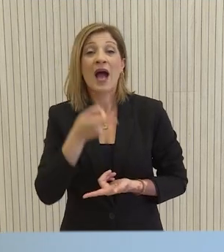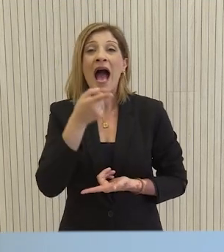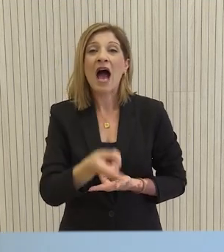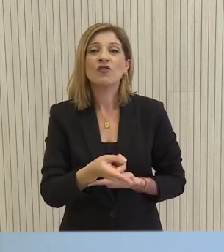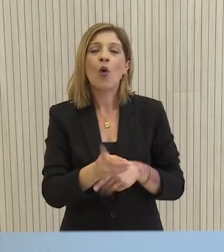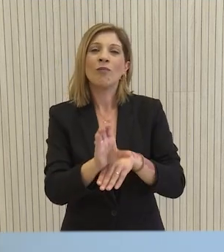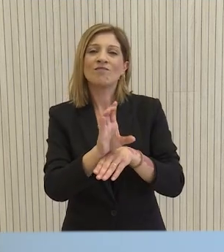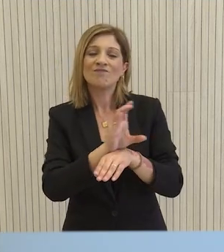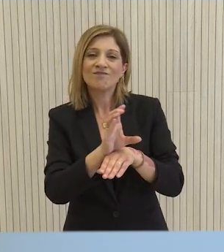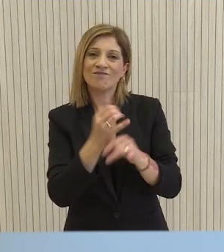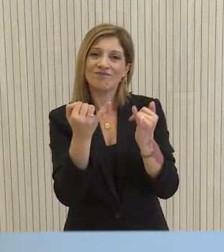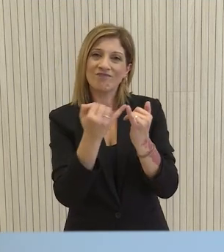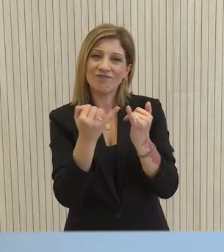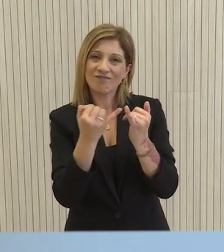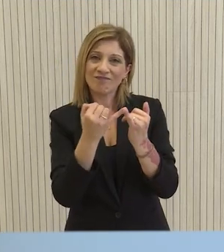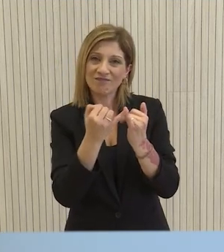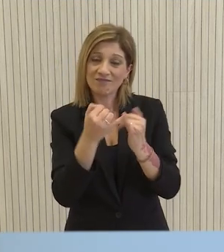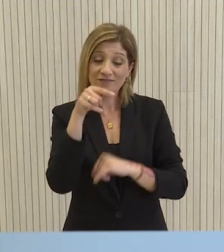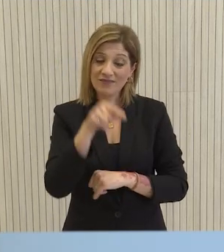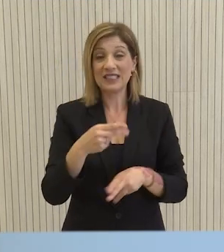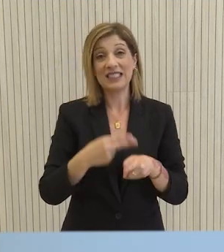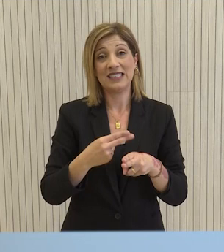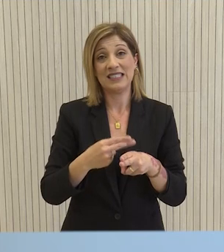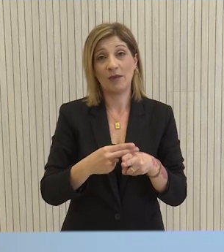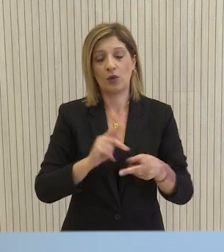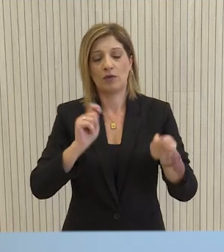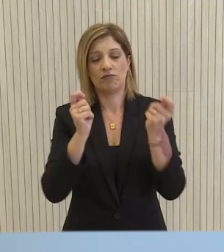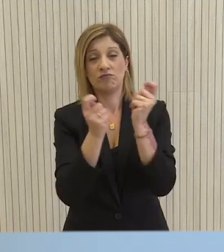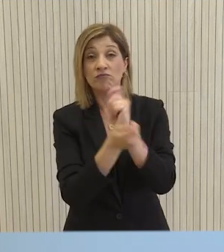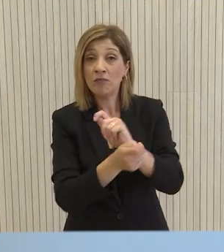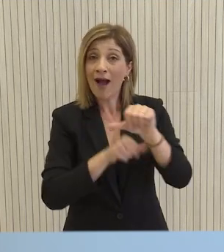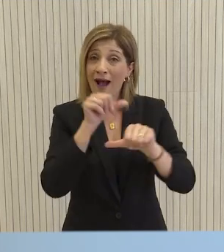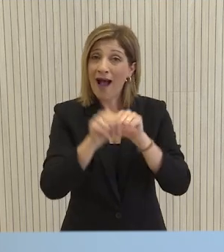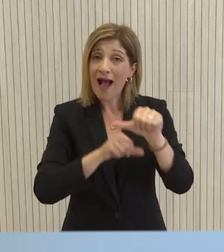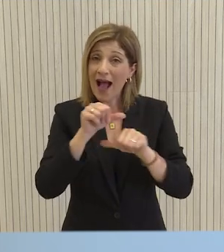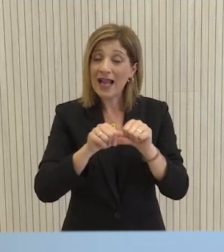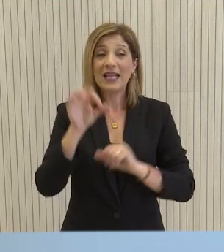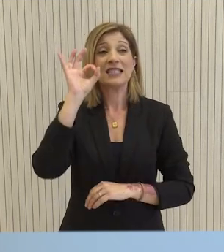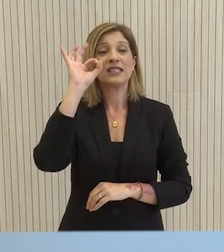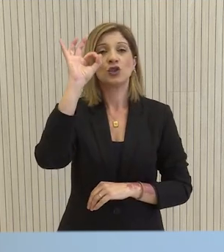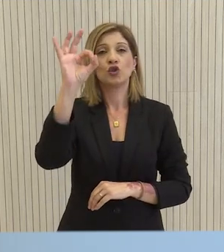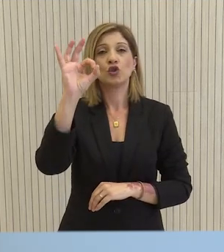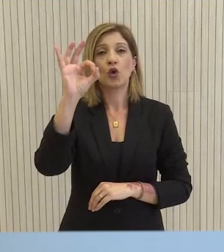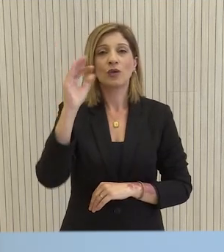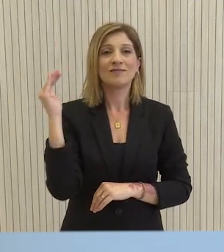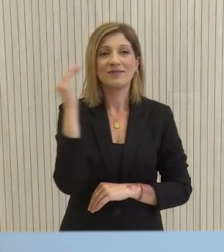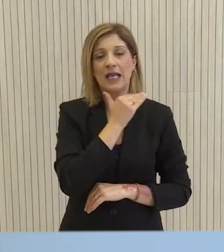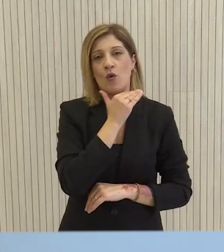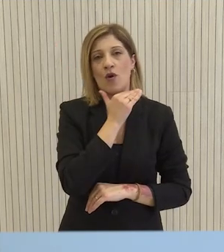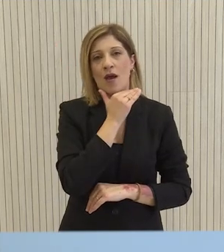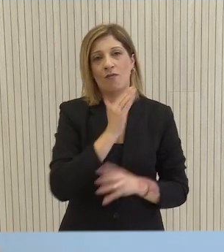ηλεκτρονικής δικαιοσύνης θέτει πλέον την χώρα μας σε μια εποχή ουσιαστικής μεταρρύθμισης της δικαιοσύνης, που απότερο στόχο έχει την ταχύτερη απονομή